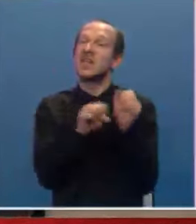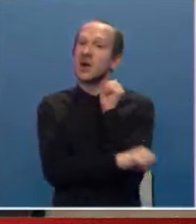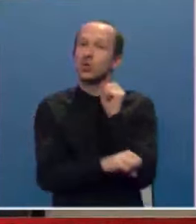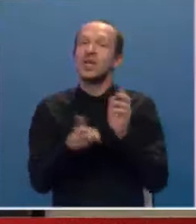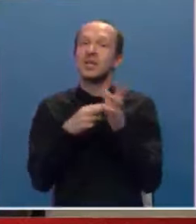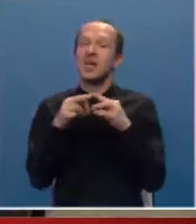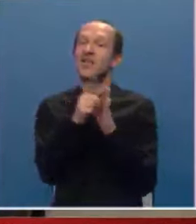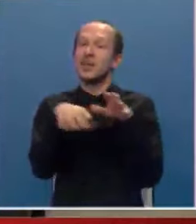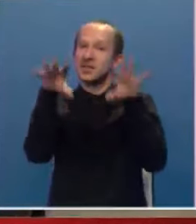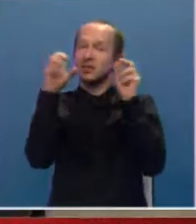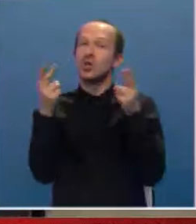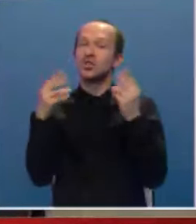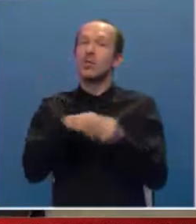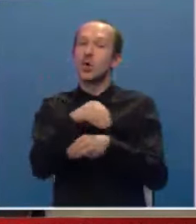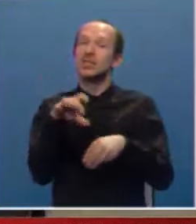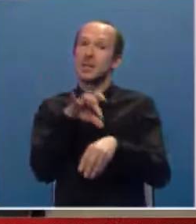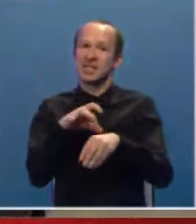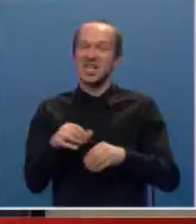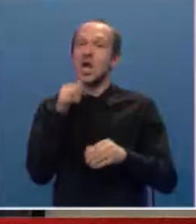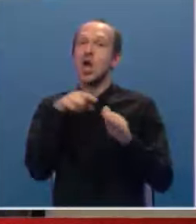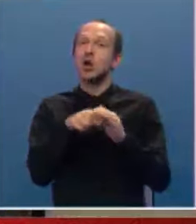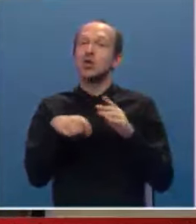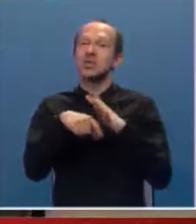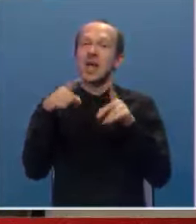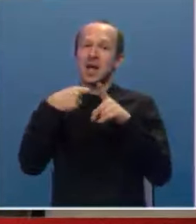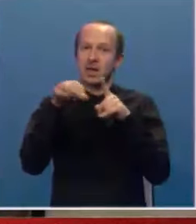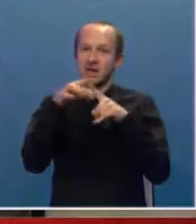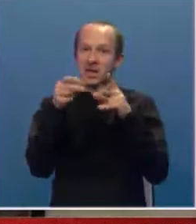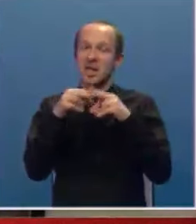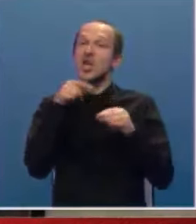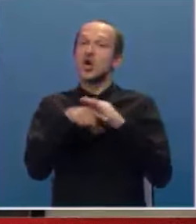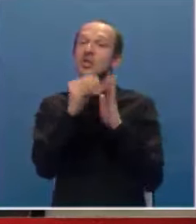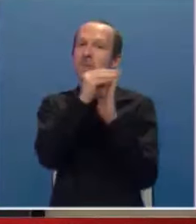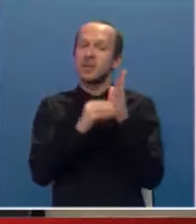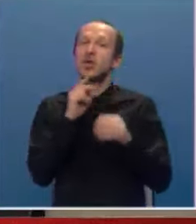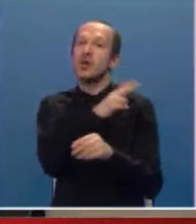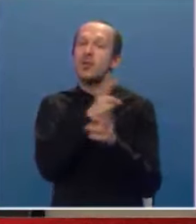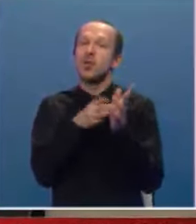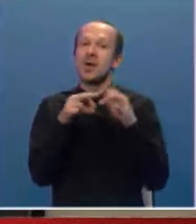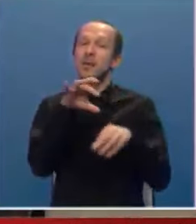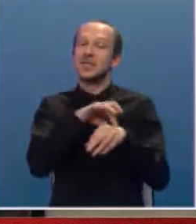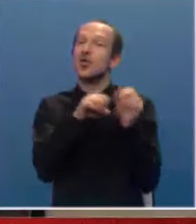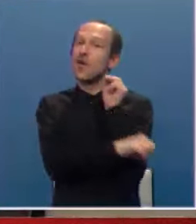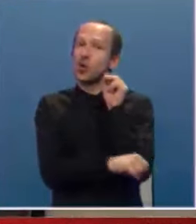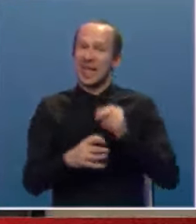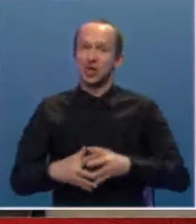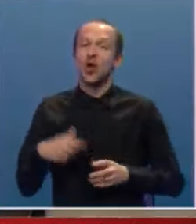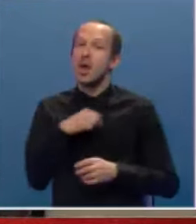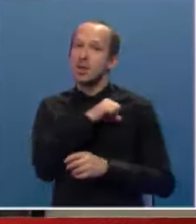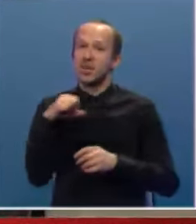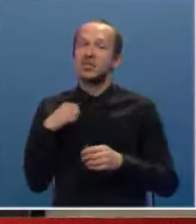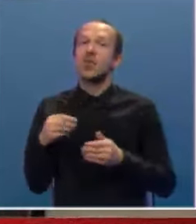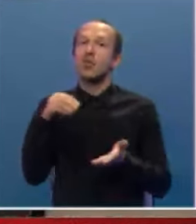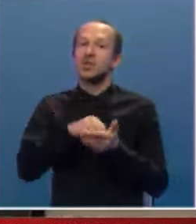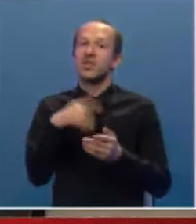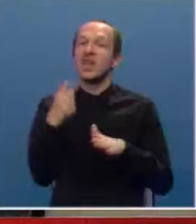na vrijeme shvatio značaj porodične medicine i kroz katedru i kroz predmete koje imamo na Medicinskom fakultetu mi smo postali